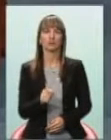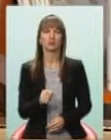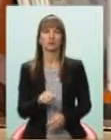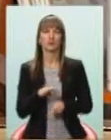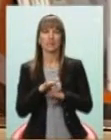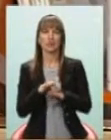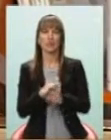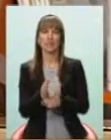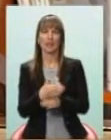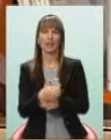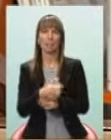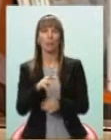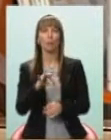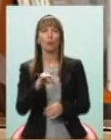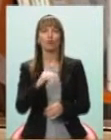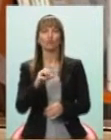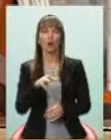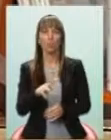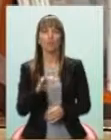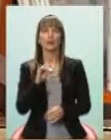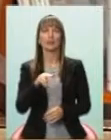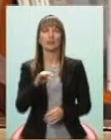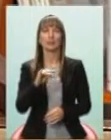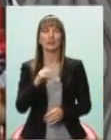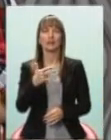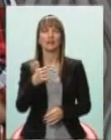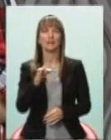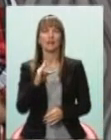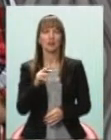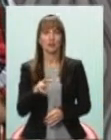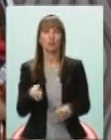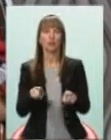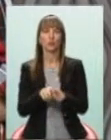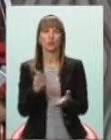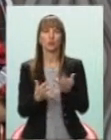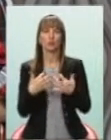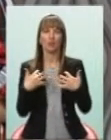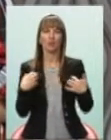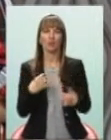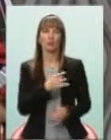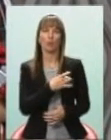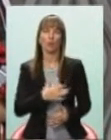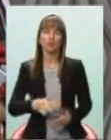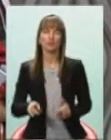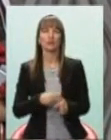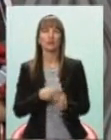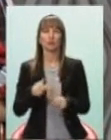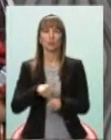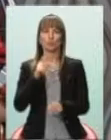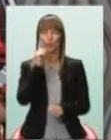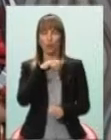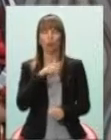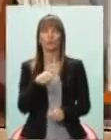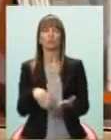рыбу, носят и пингвинам тоже. Або якщо тваринка, наприклад, поранилася, або якось відчуває себе зле, то